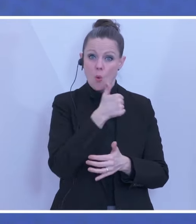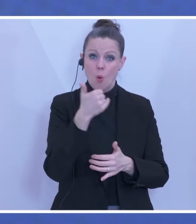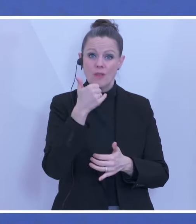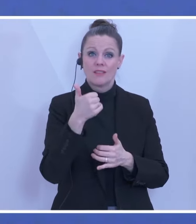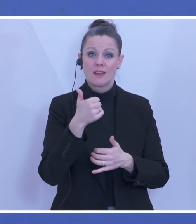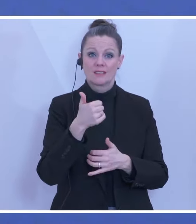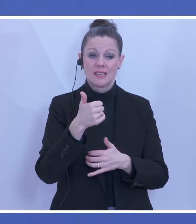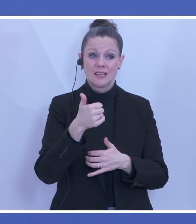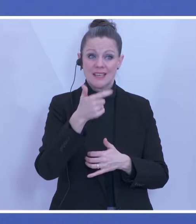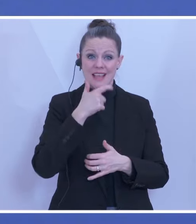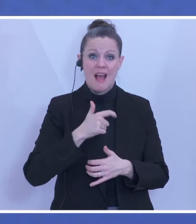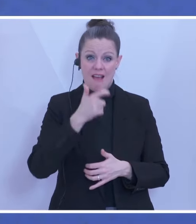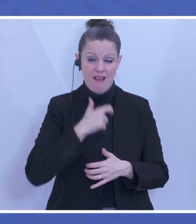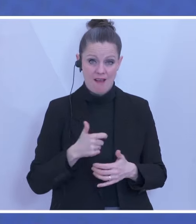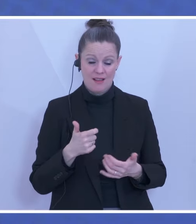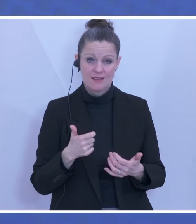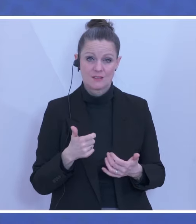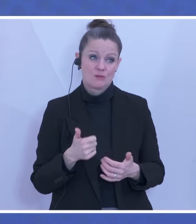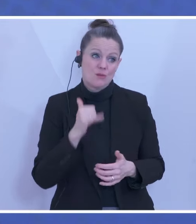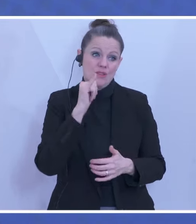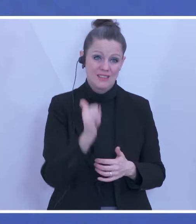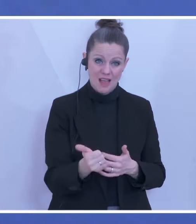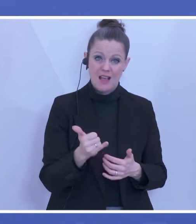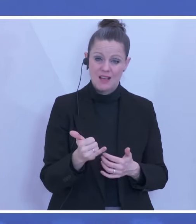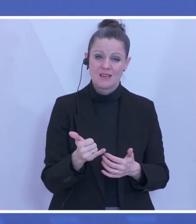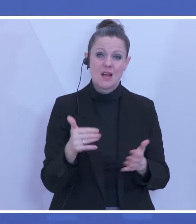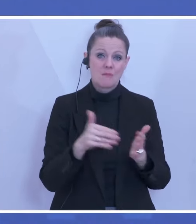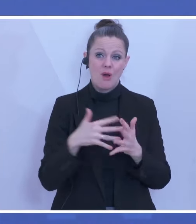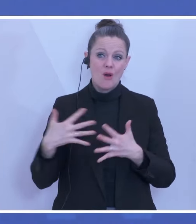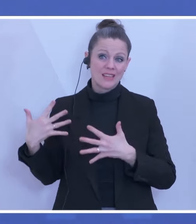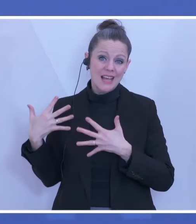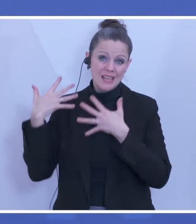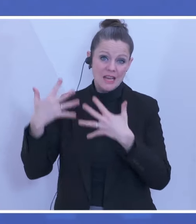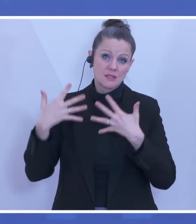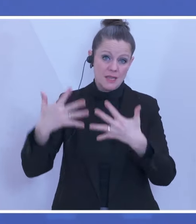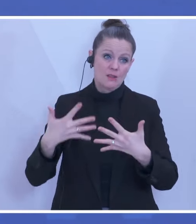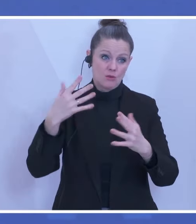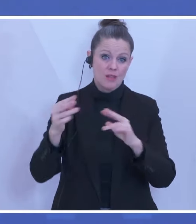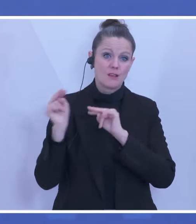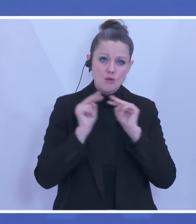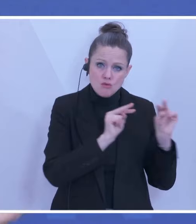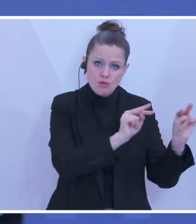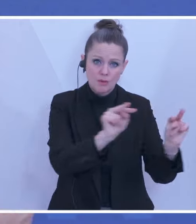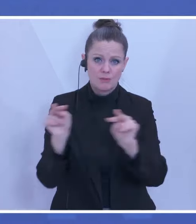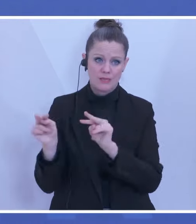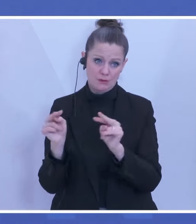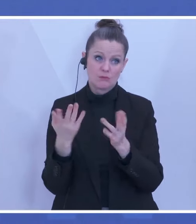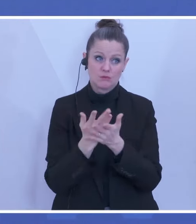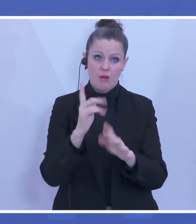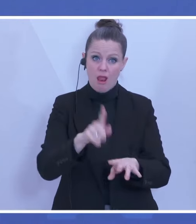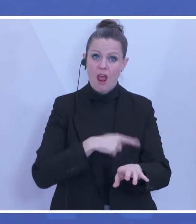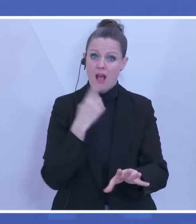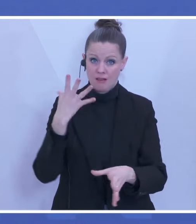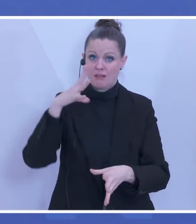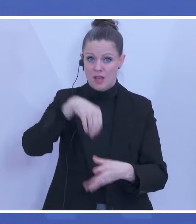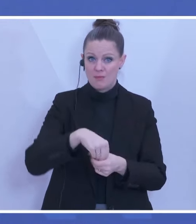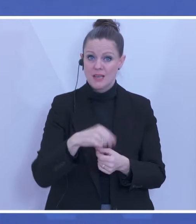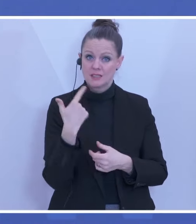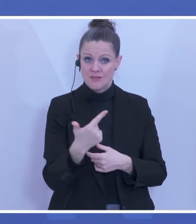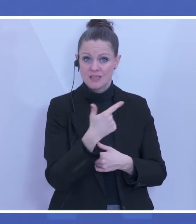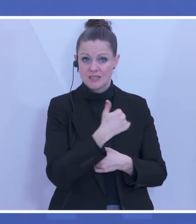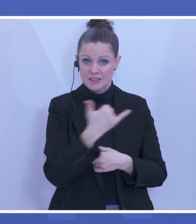und es hat sicherlich Jahrzehnte oder soweit ich das überblicke und ich bin jetzt auch schon lange dabei, wie Sie wissen, 20